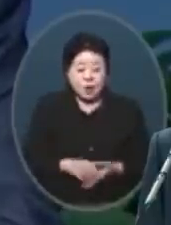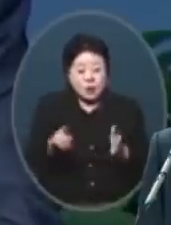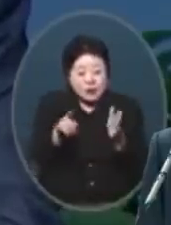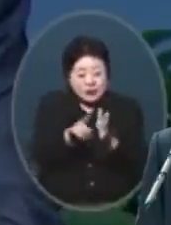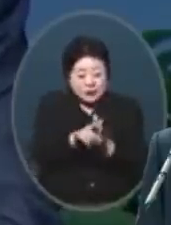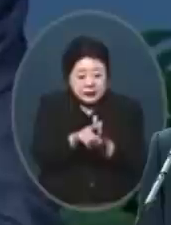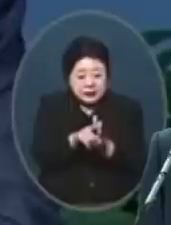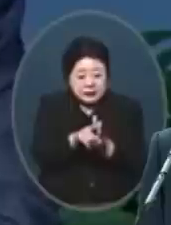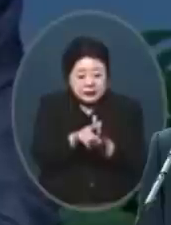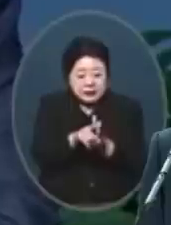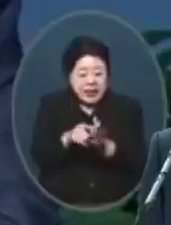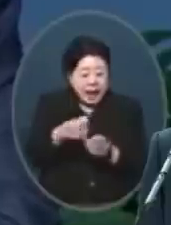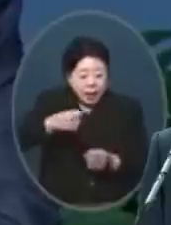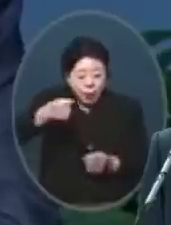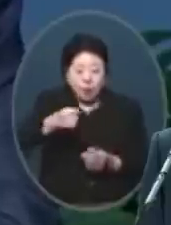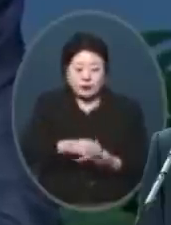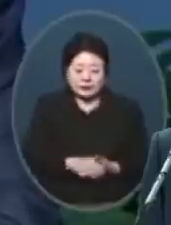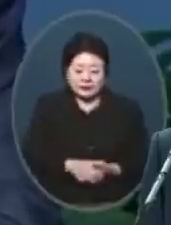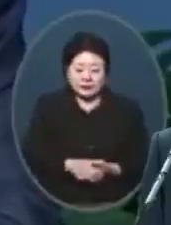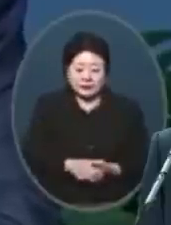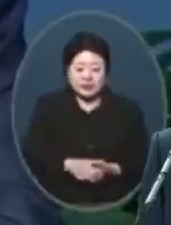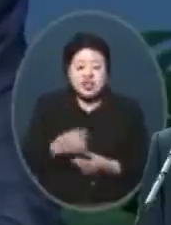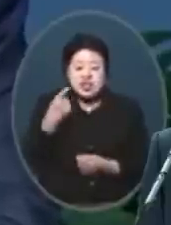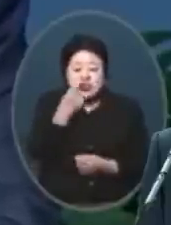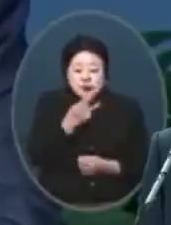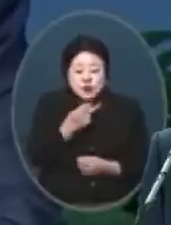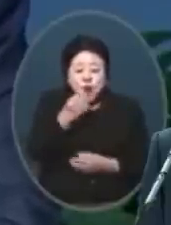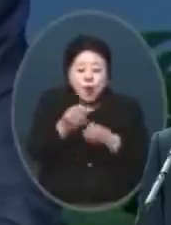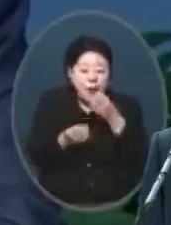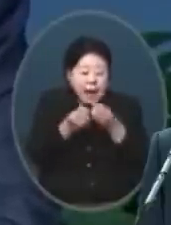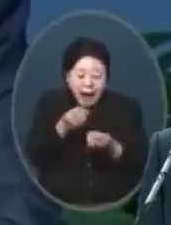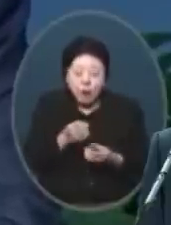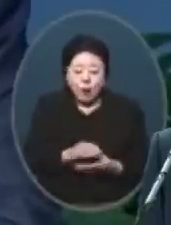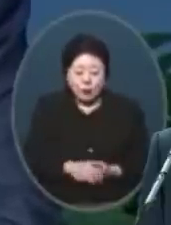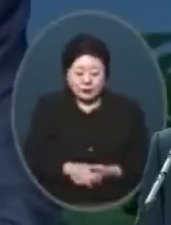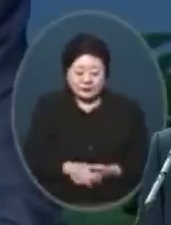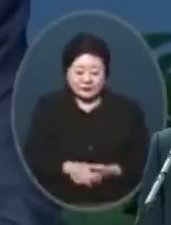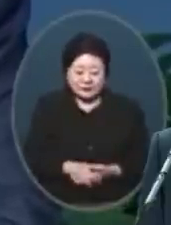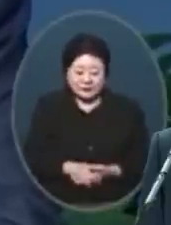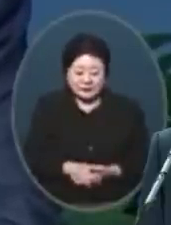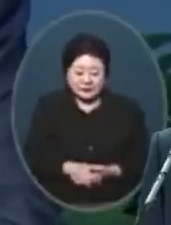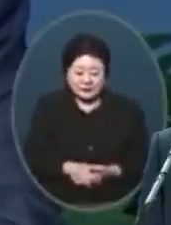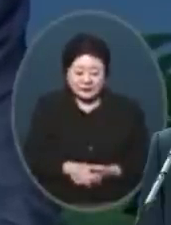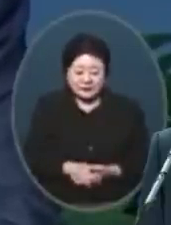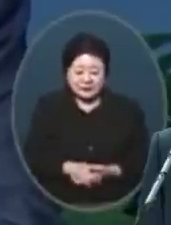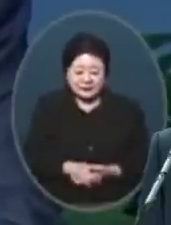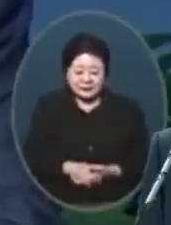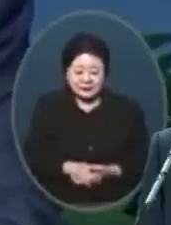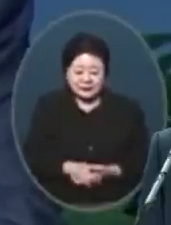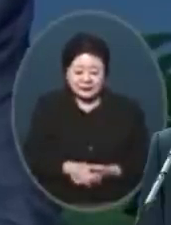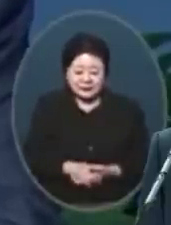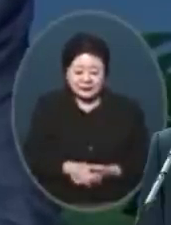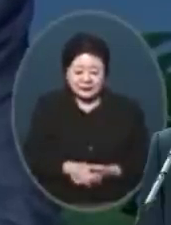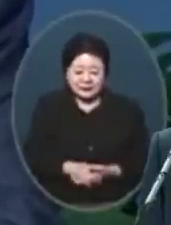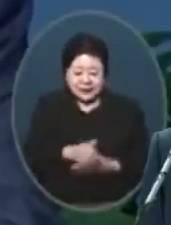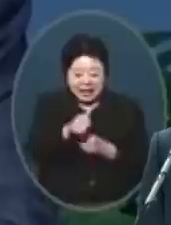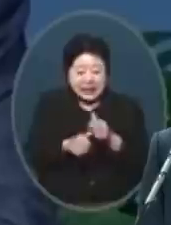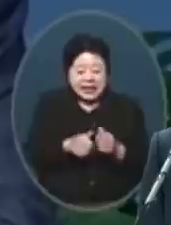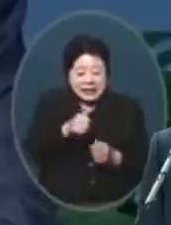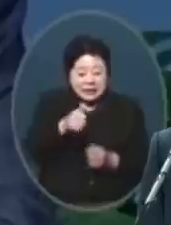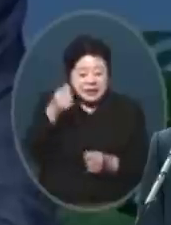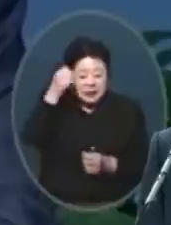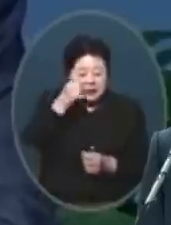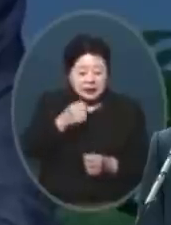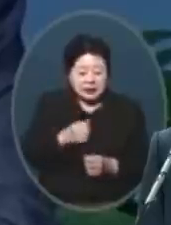믿음을 갖고 입술로 고백을 하고 그렇게 나가면 하나님의